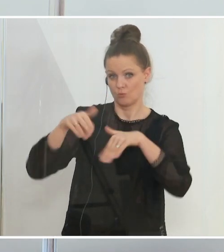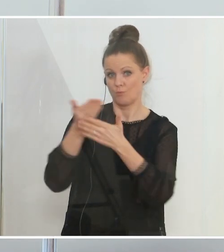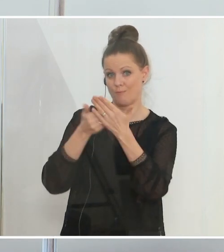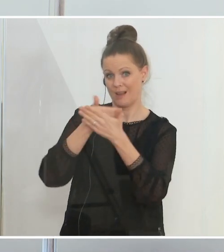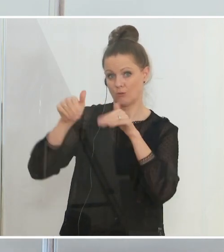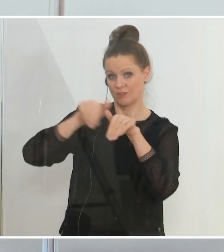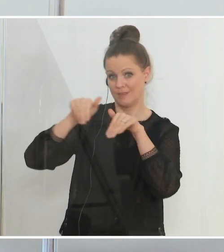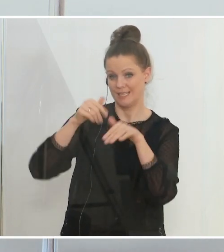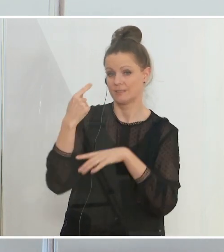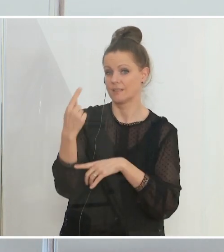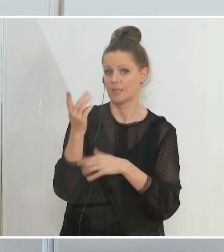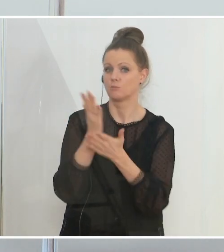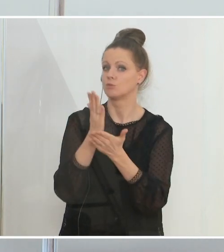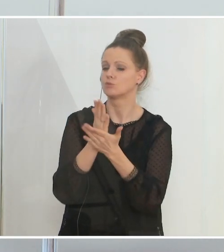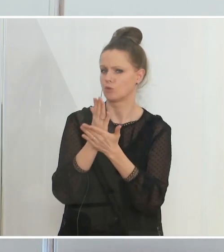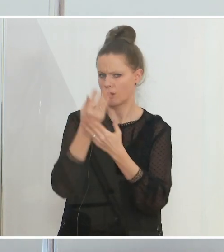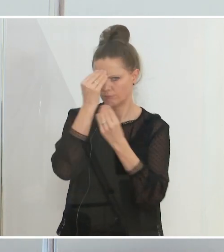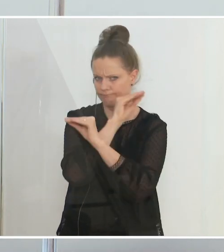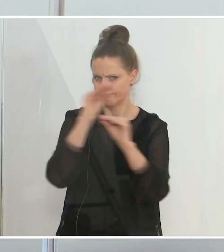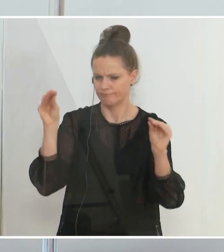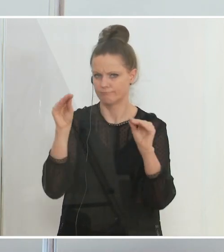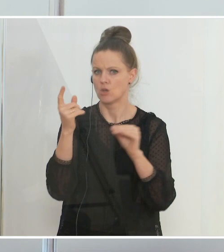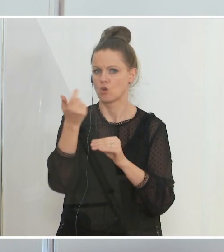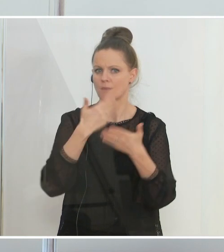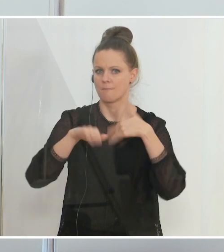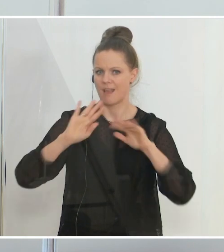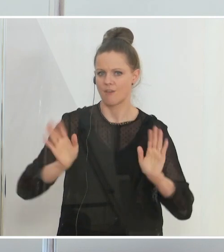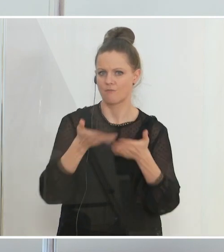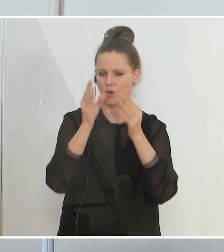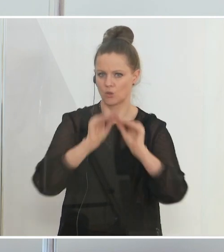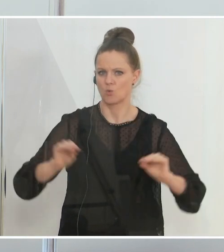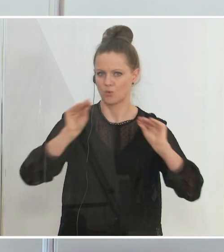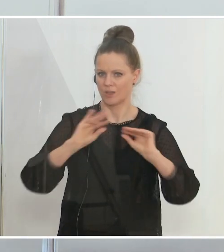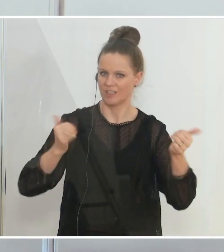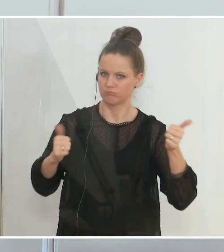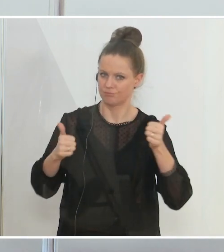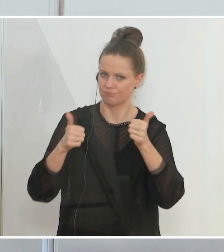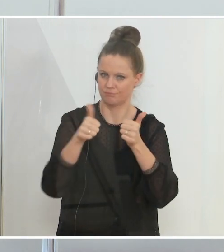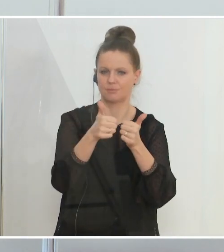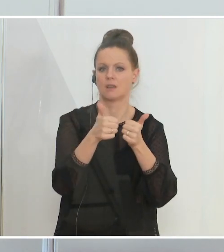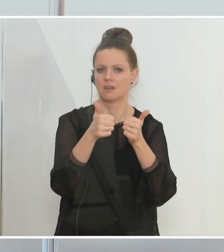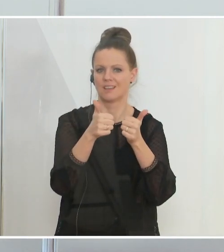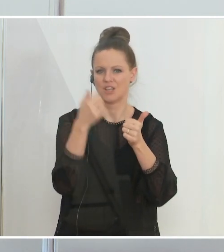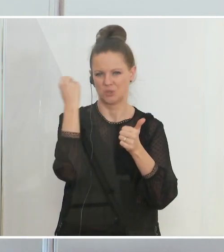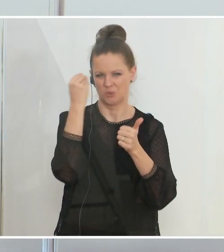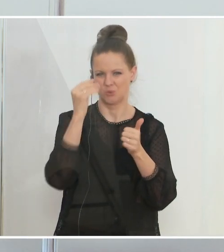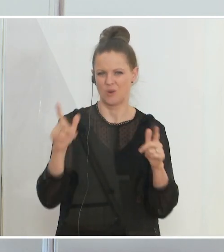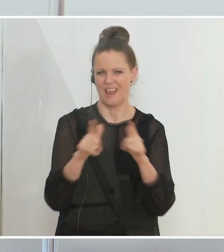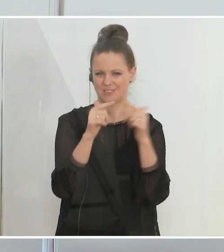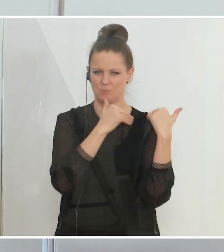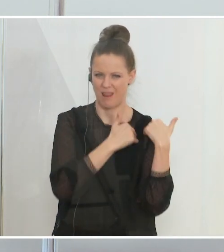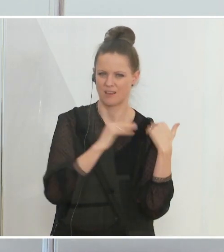Bildungsminister hat dementsprechend angekündigt, auch vermehrt Förderunterricht zum Aufholen der schulischen